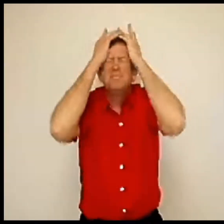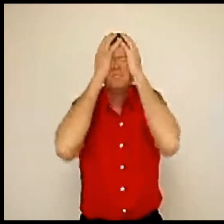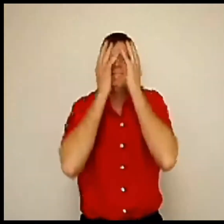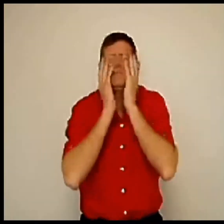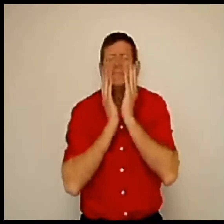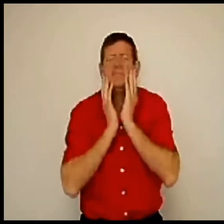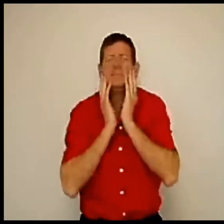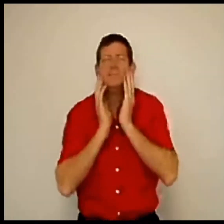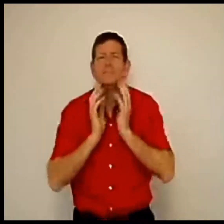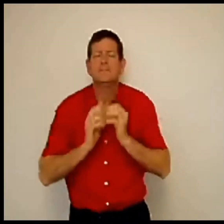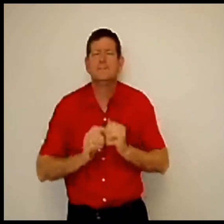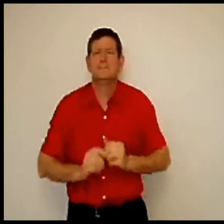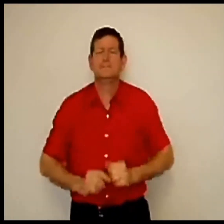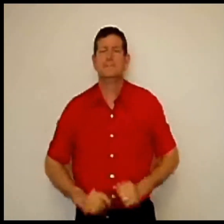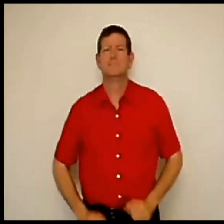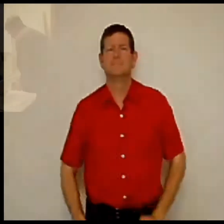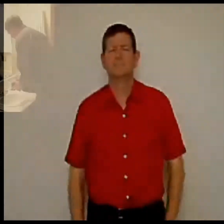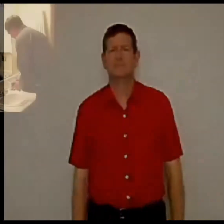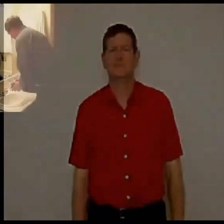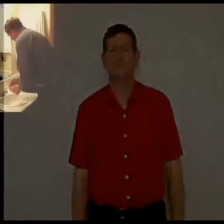Prendre une douche.